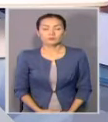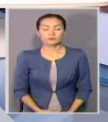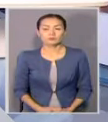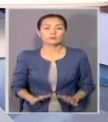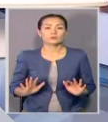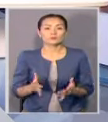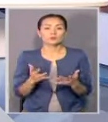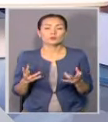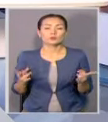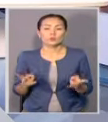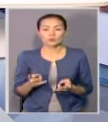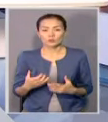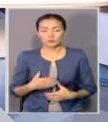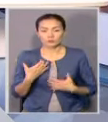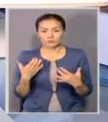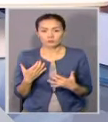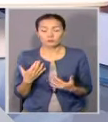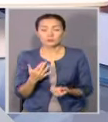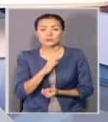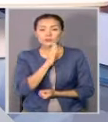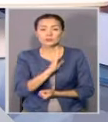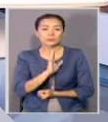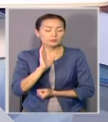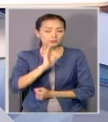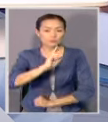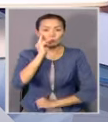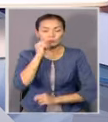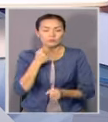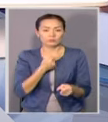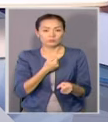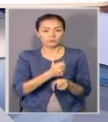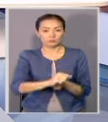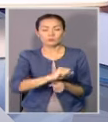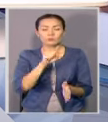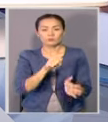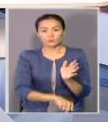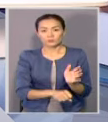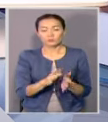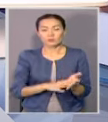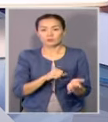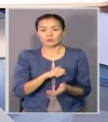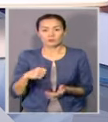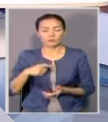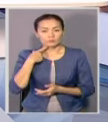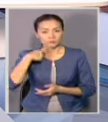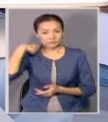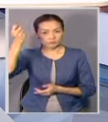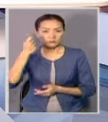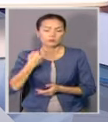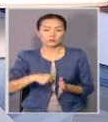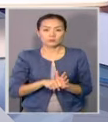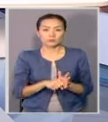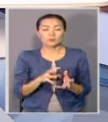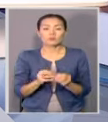Жағас татарлық оқиға Атырауда күйеуі әйелін өлтіріп кейін өзі асылып қалды. Елі зайыптылар арасындағы кикілжің қалай